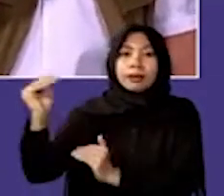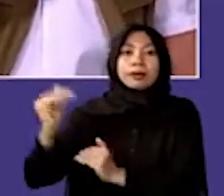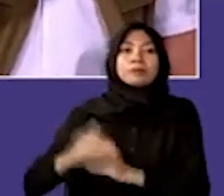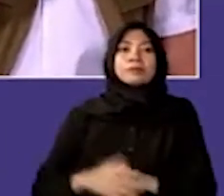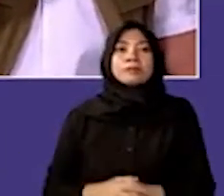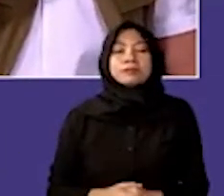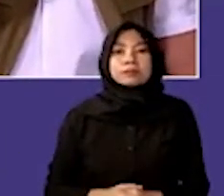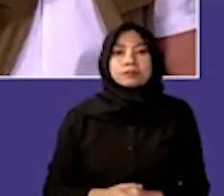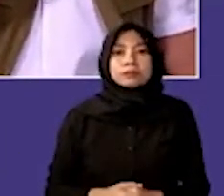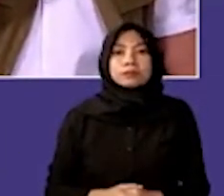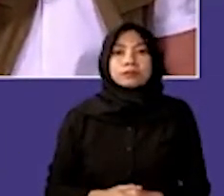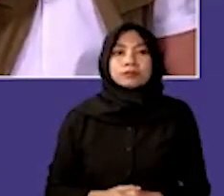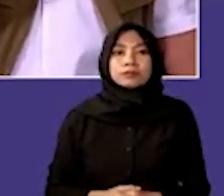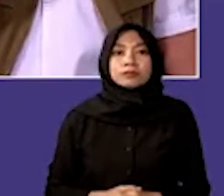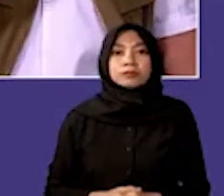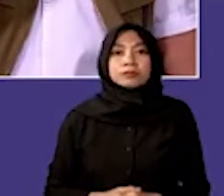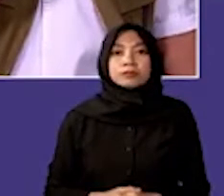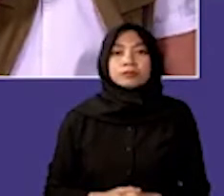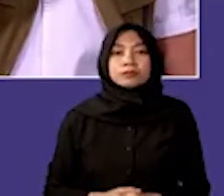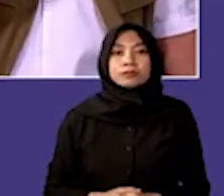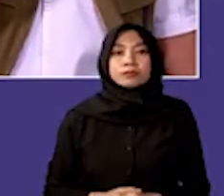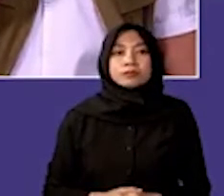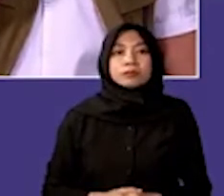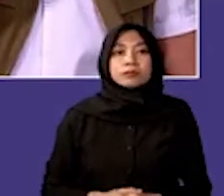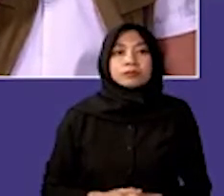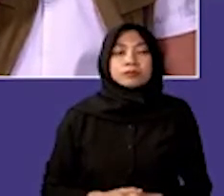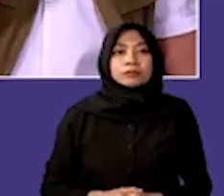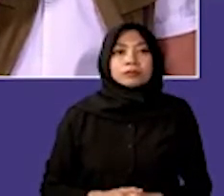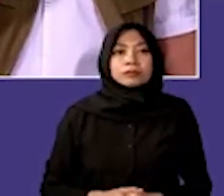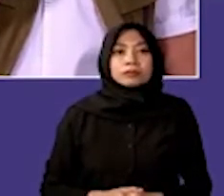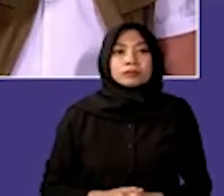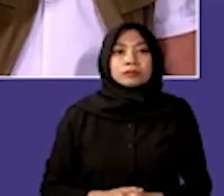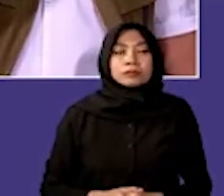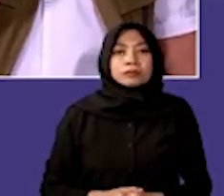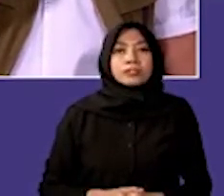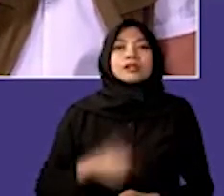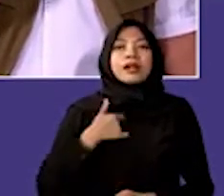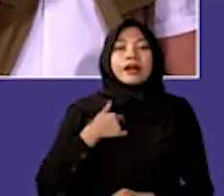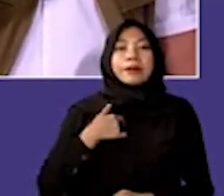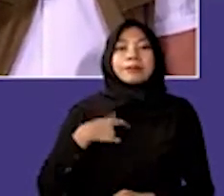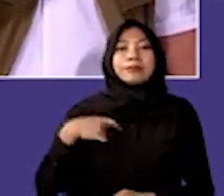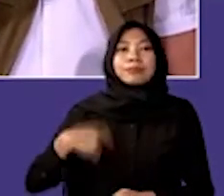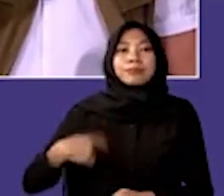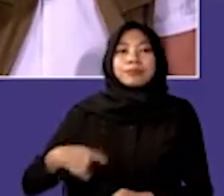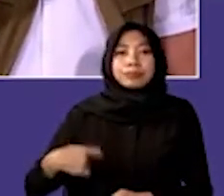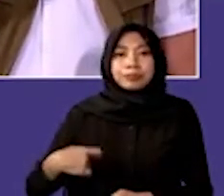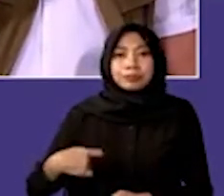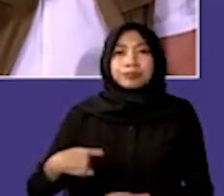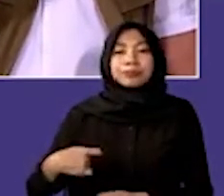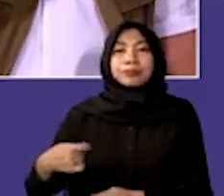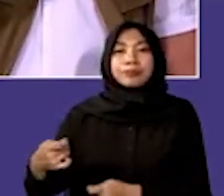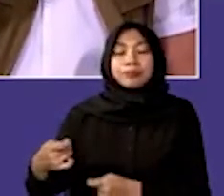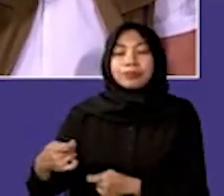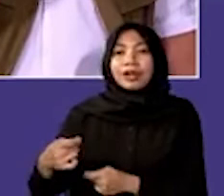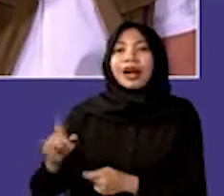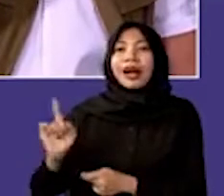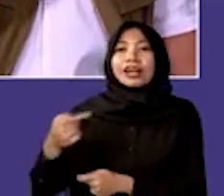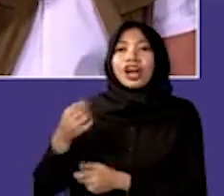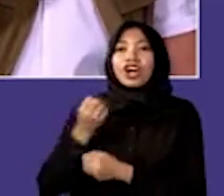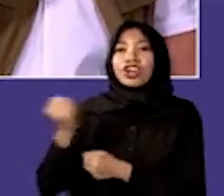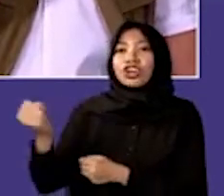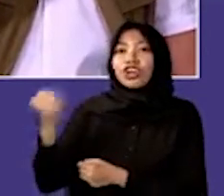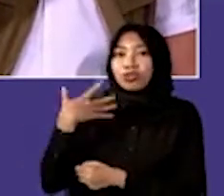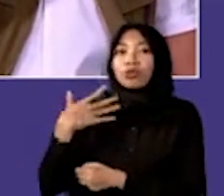kami dari Satgas kemudian juga dipandu oleh Bapak eh Menko marves sudah mendapatkan informasi